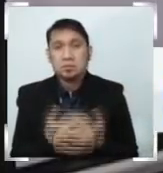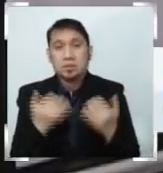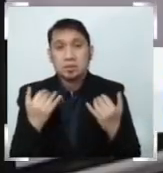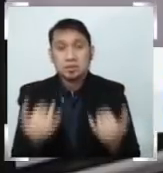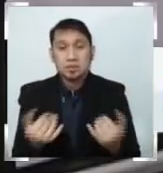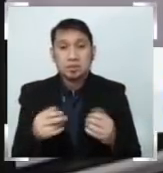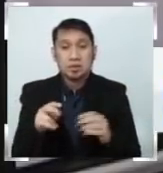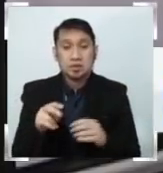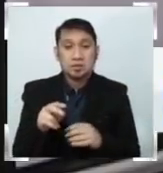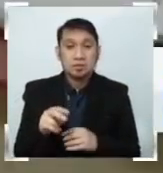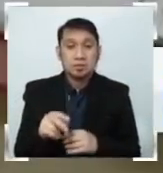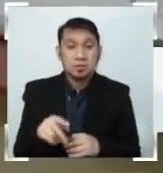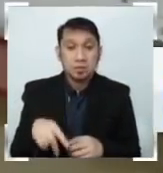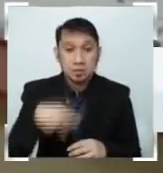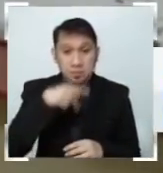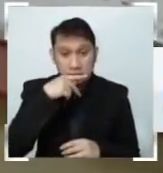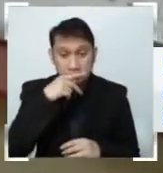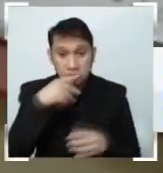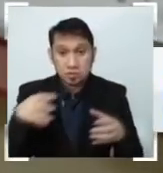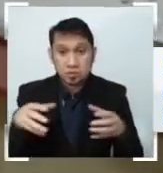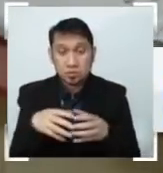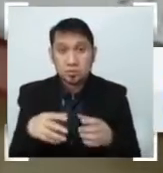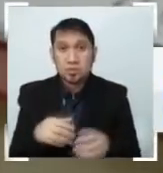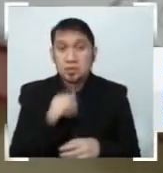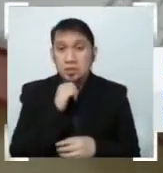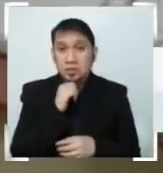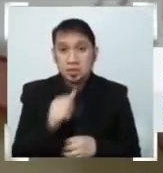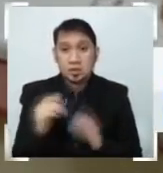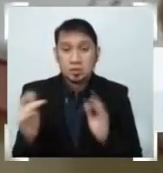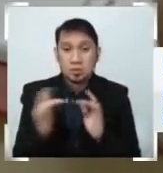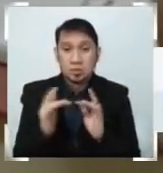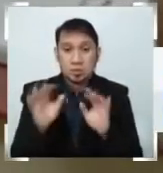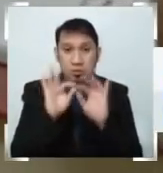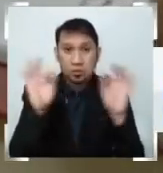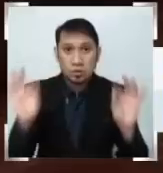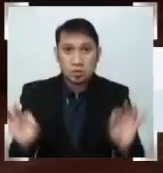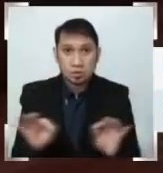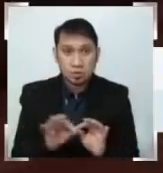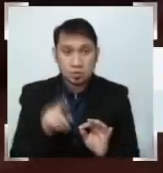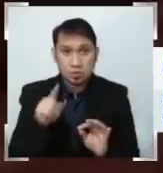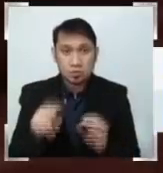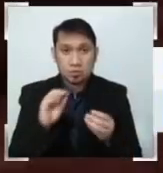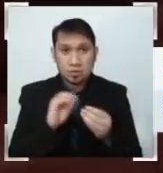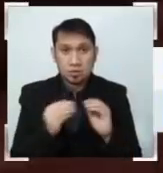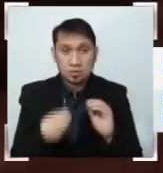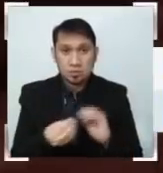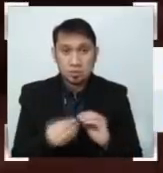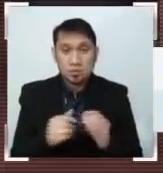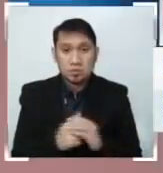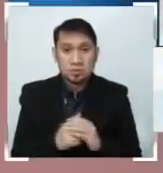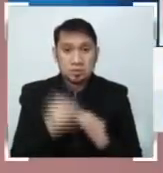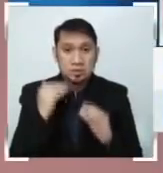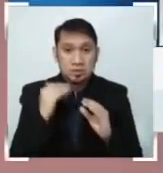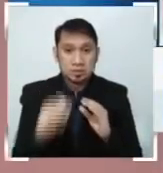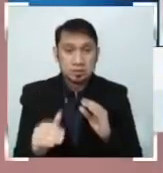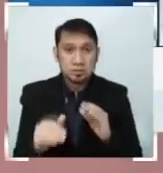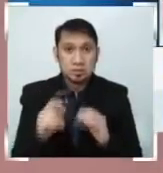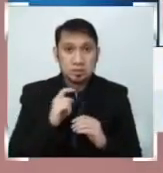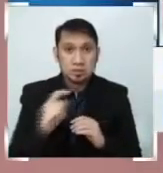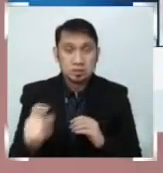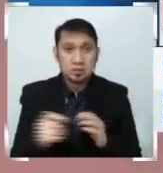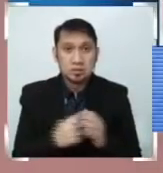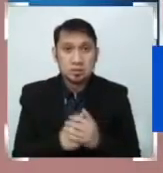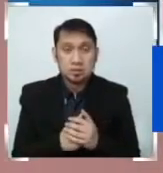National Privacy Commission, hindi sa mga contact tracing form nakuha ang mga numerong pinapadalhan ng text. In this